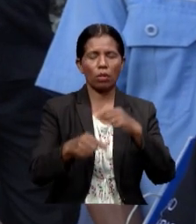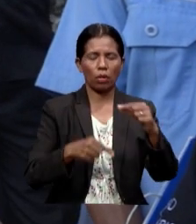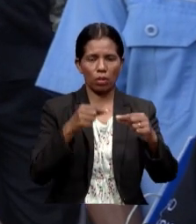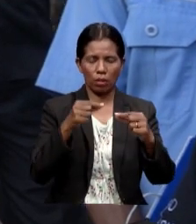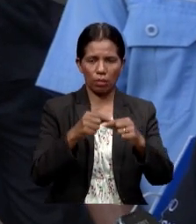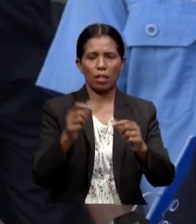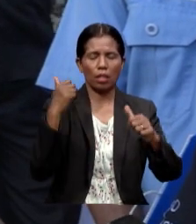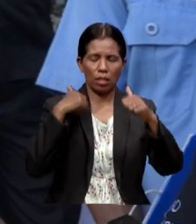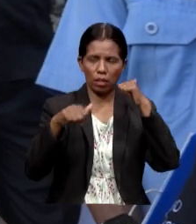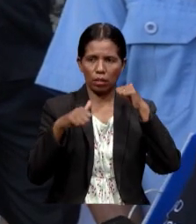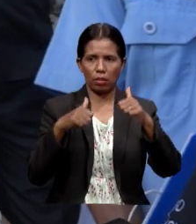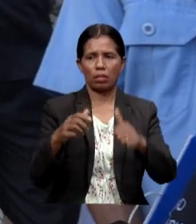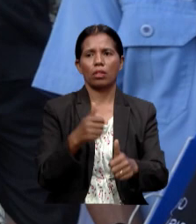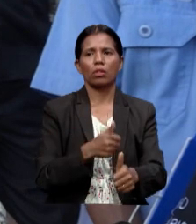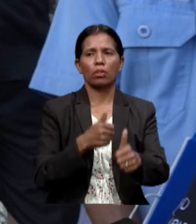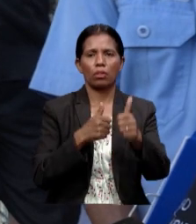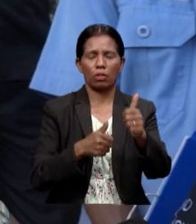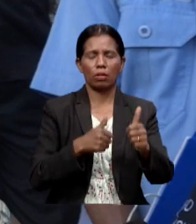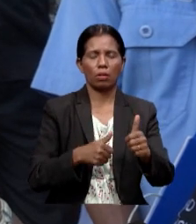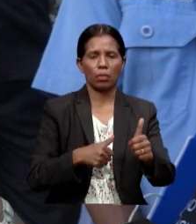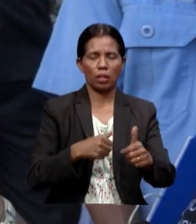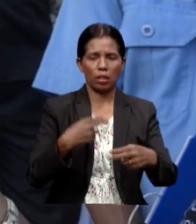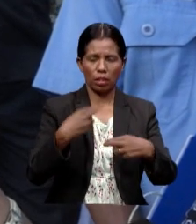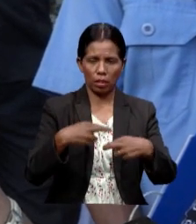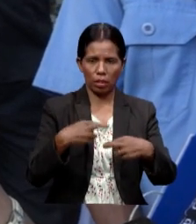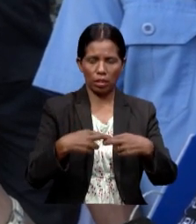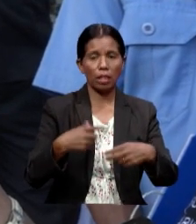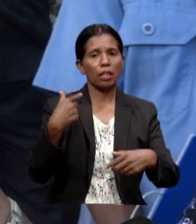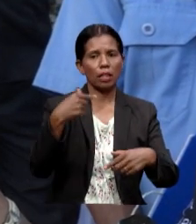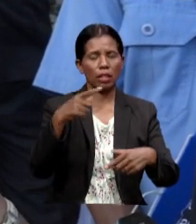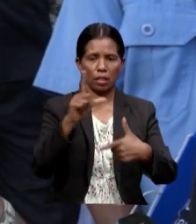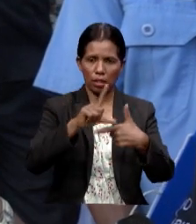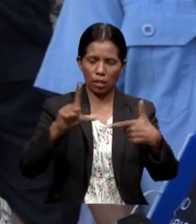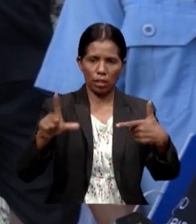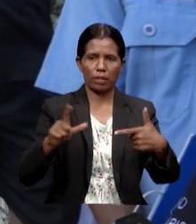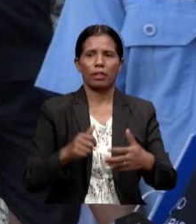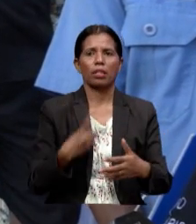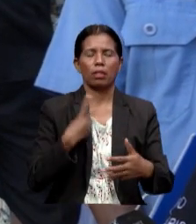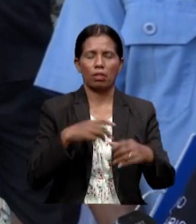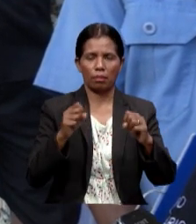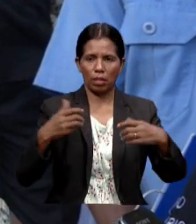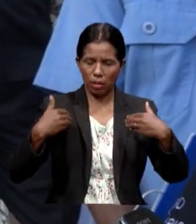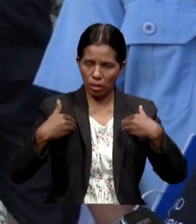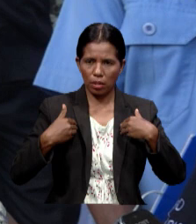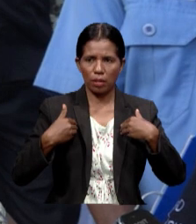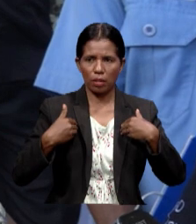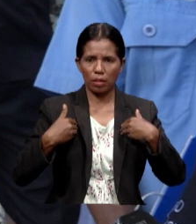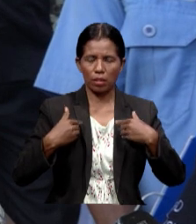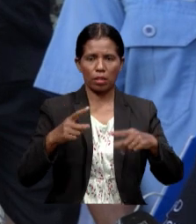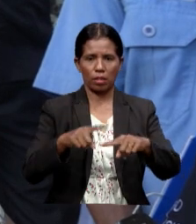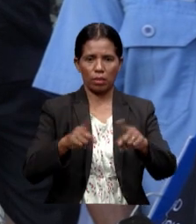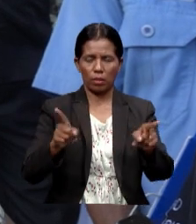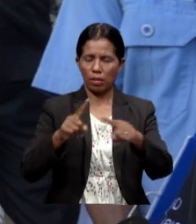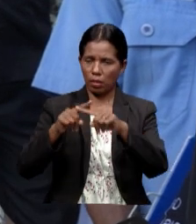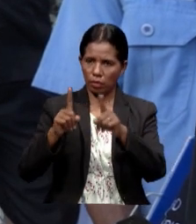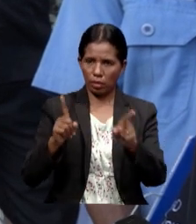dari kanal tuir jastaun dari skudir green line pada nune ita beli iha ona diferensa